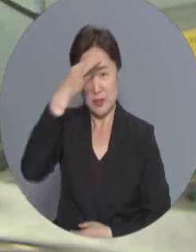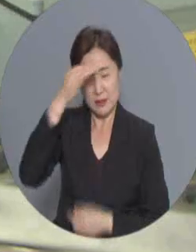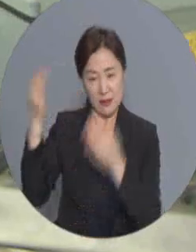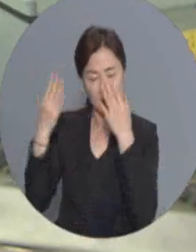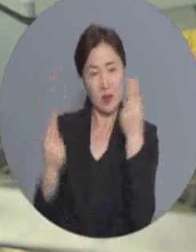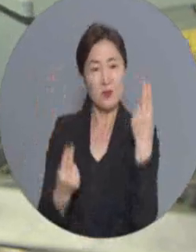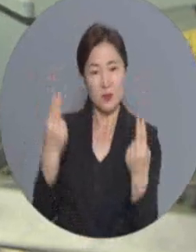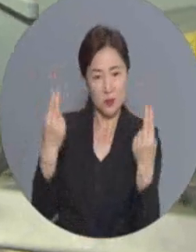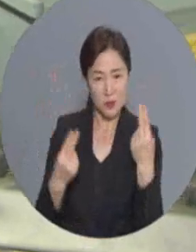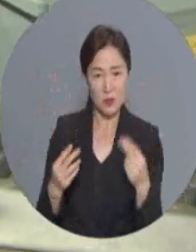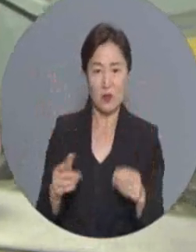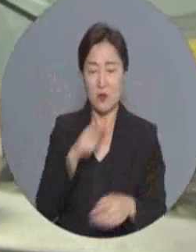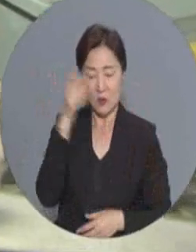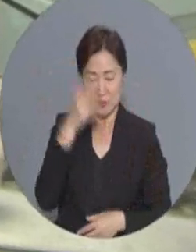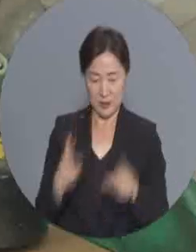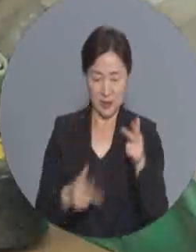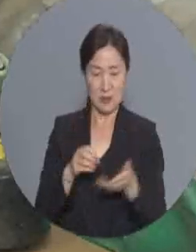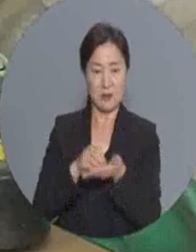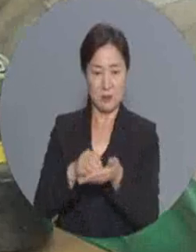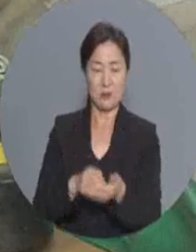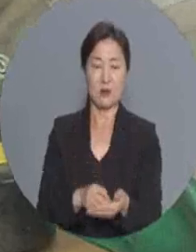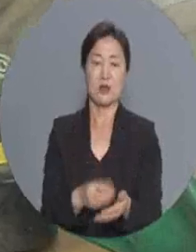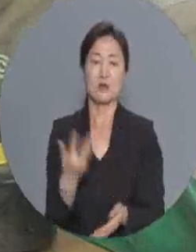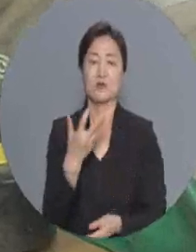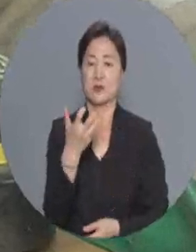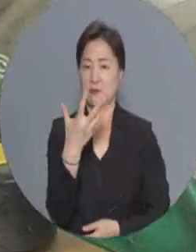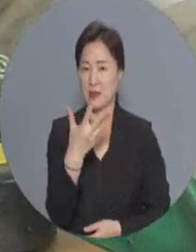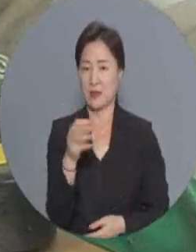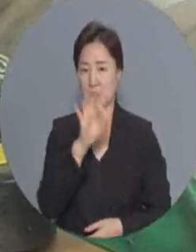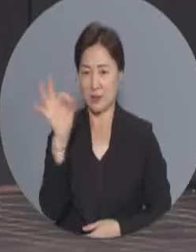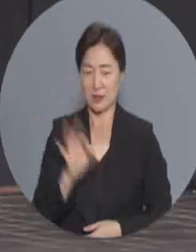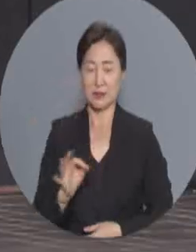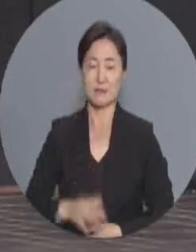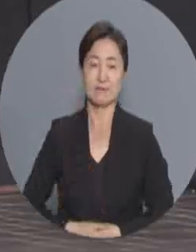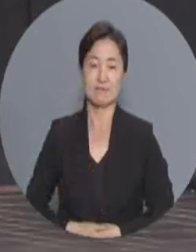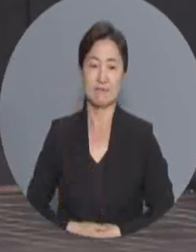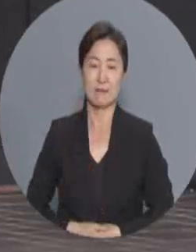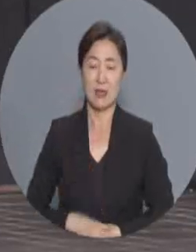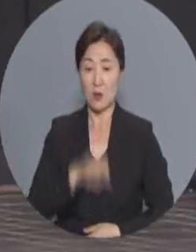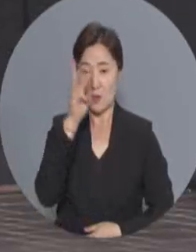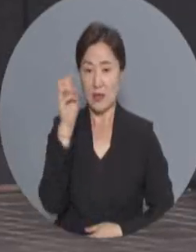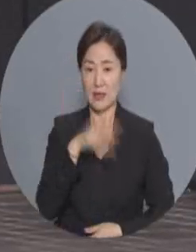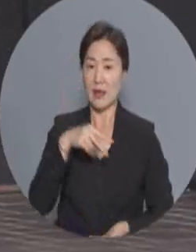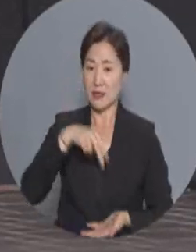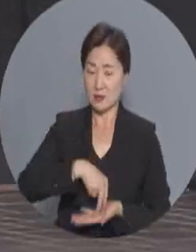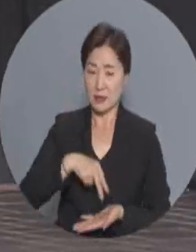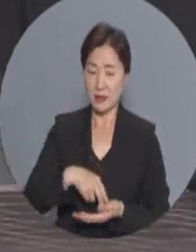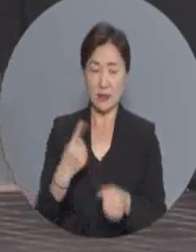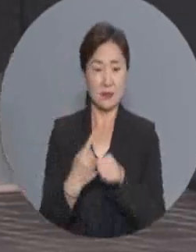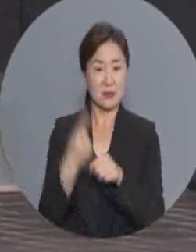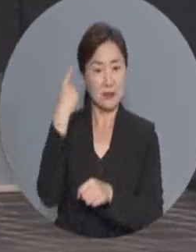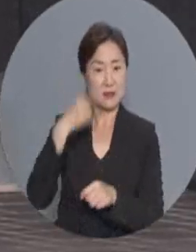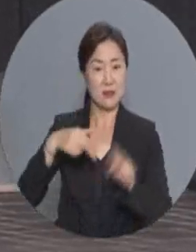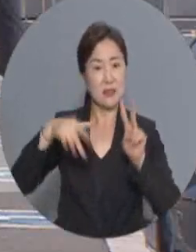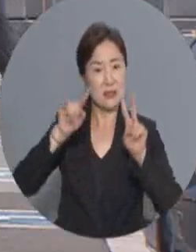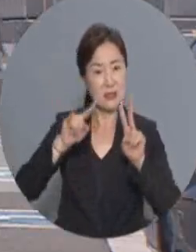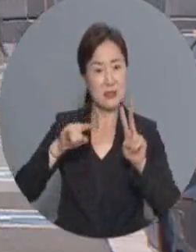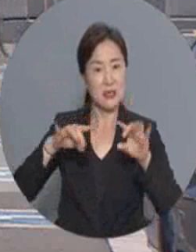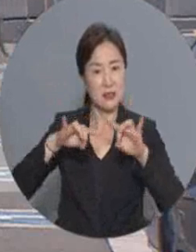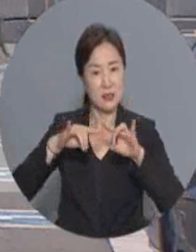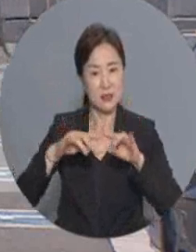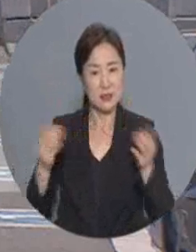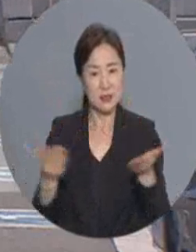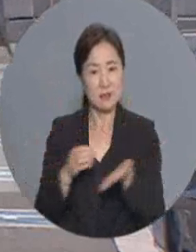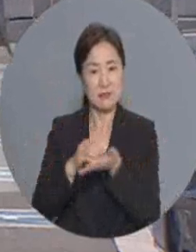여수 산단 취업률은 평균 98%에 이르고 있습니다. 광양시는 지난해 별도의 2차전지 채용 약정 과정을